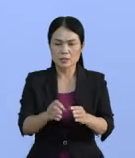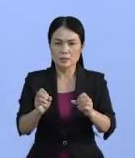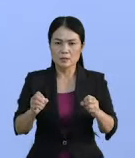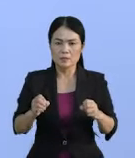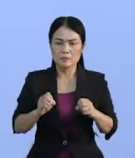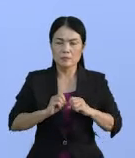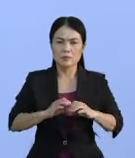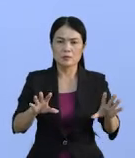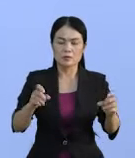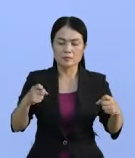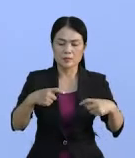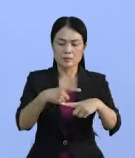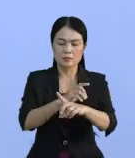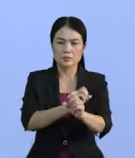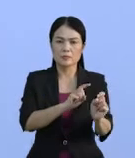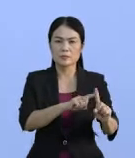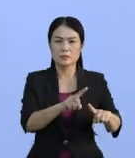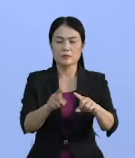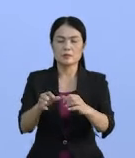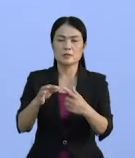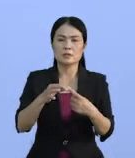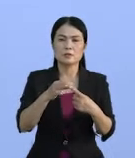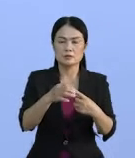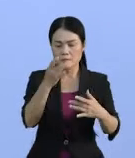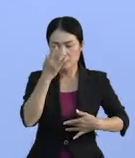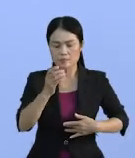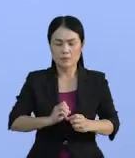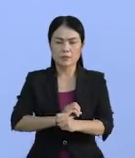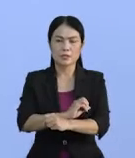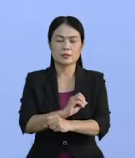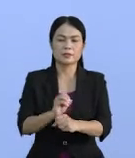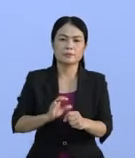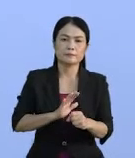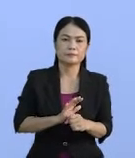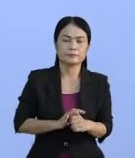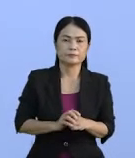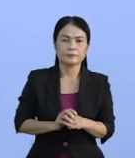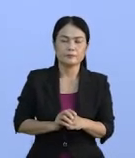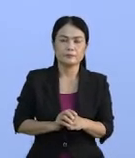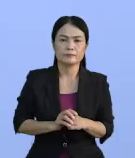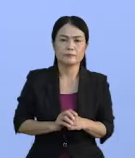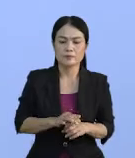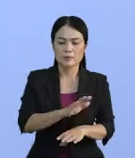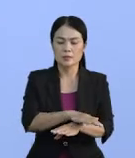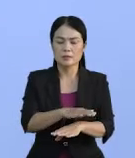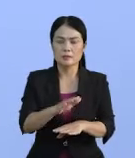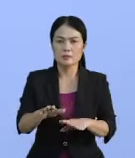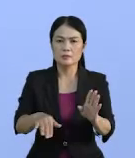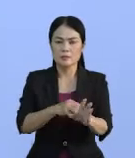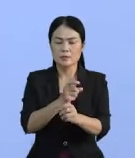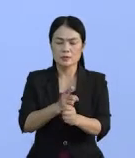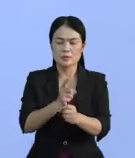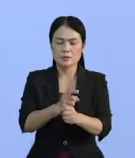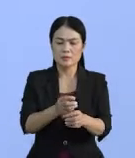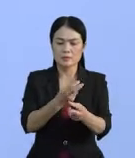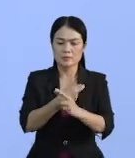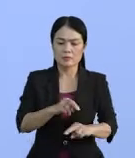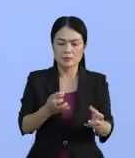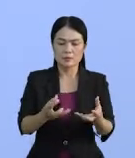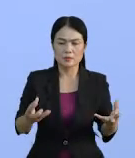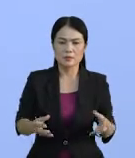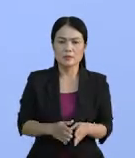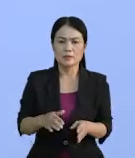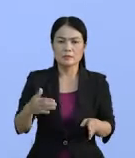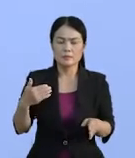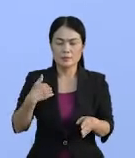ម្ចាត់ពីមេរោគផ្សេងៗពិសេសនោះគឺជំងឺ COVID-19 បាទហើយកូនៗទាំងអស់គ្នាគឺត្រូវតែត្រៀមសម្ភារៈជាមួយលោកគ្